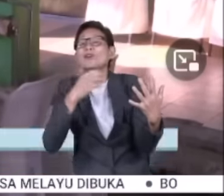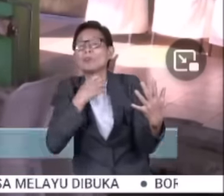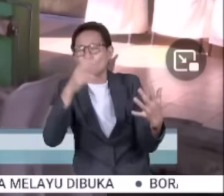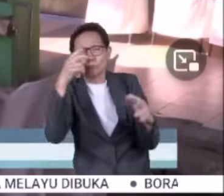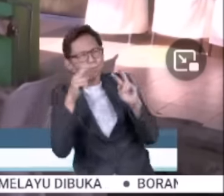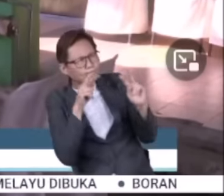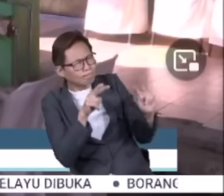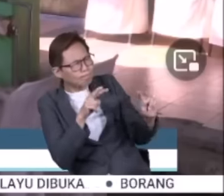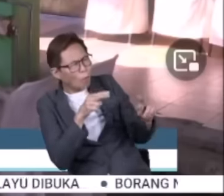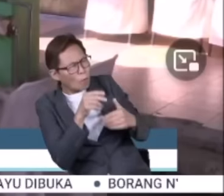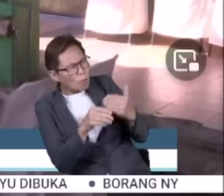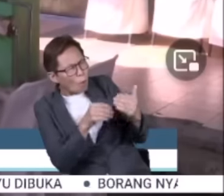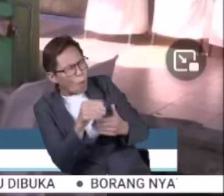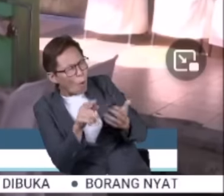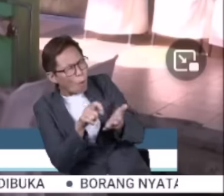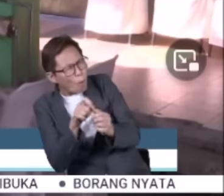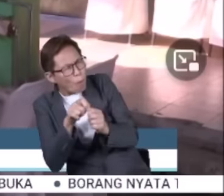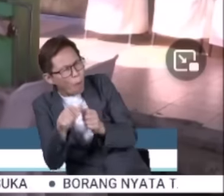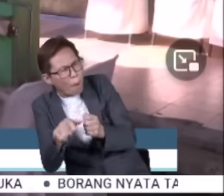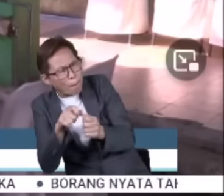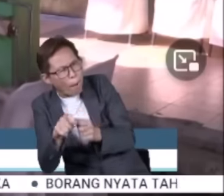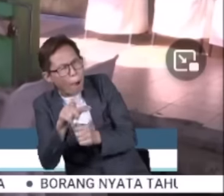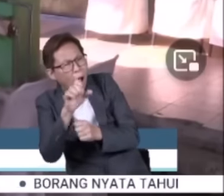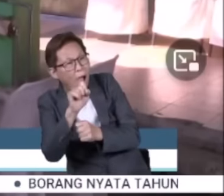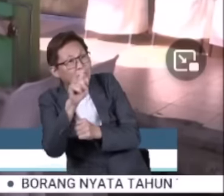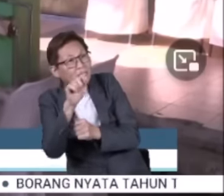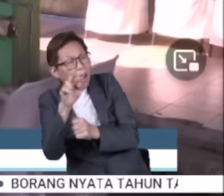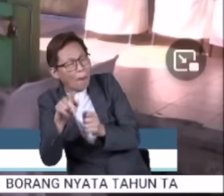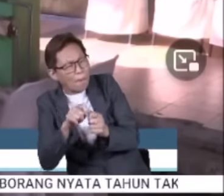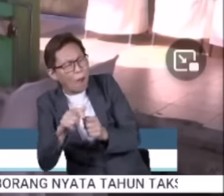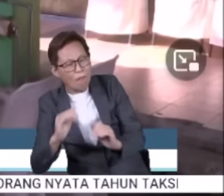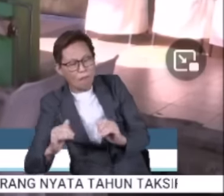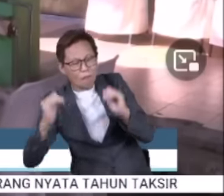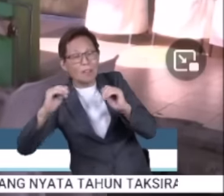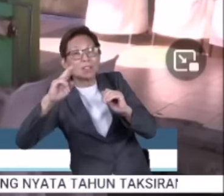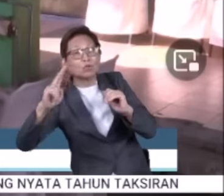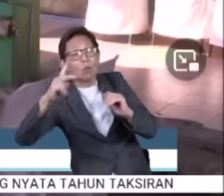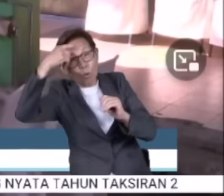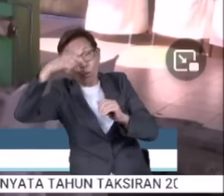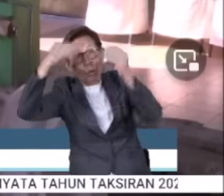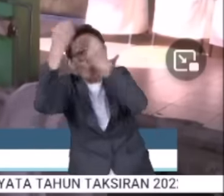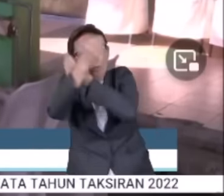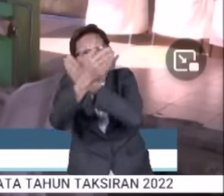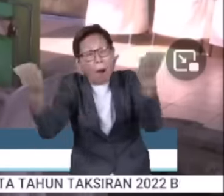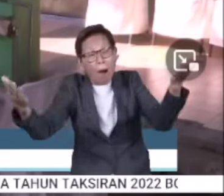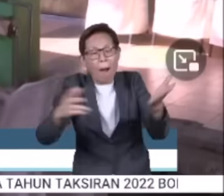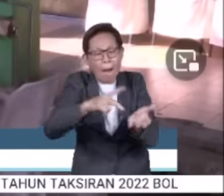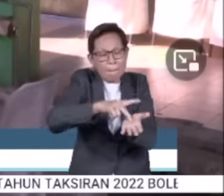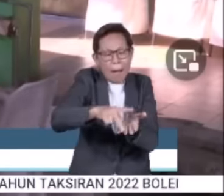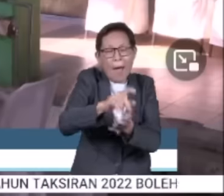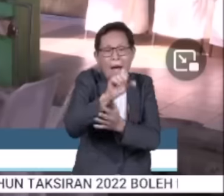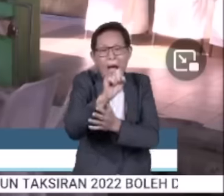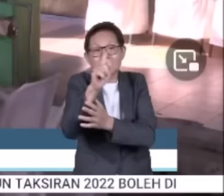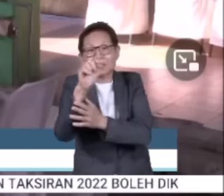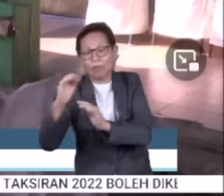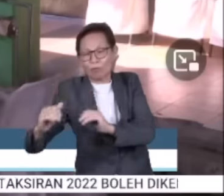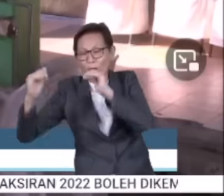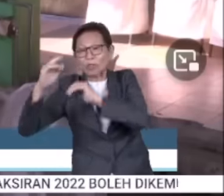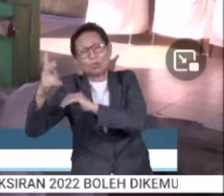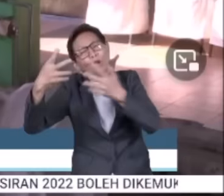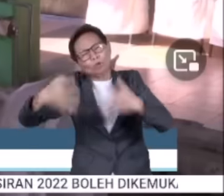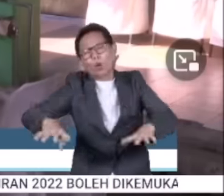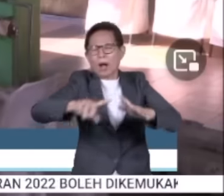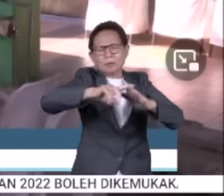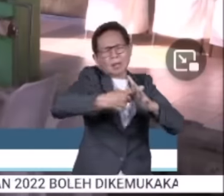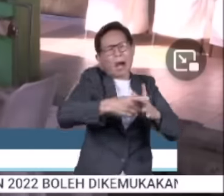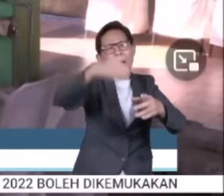sendiri proses pembayaran sumbangan tunai rahmah STR Fasa 2. Untuk makluman, bayaran STR Fasa 2 telah mula